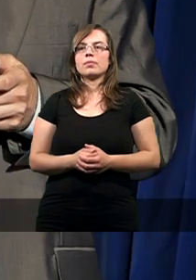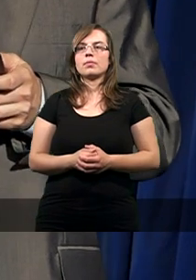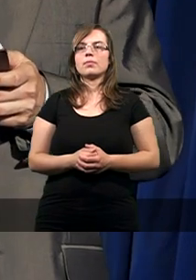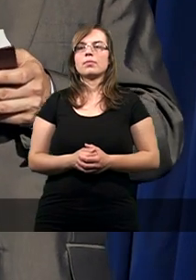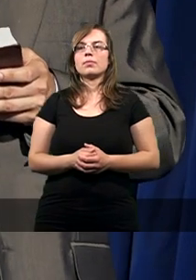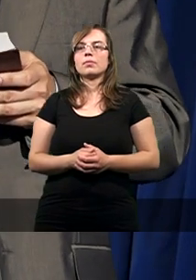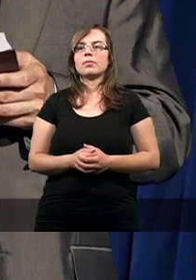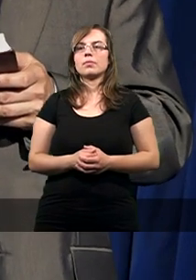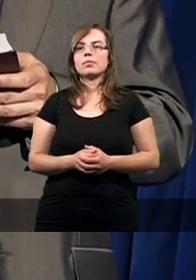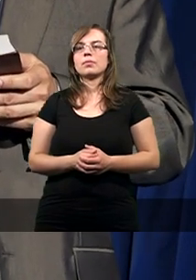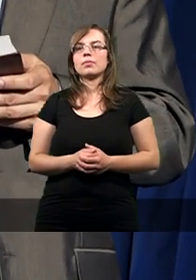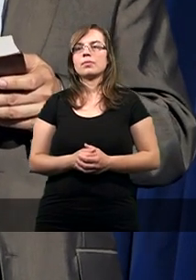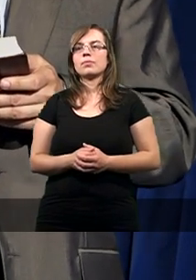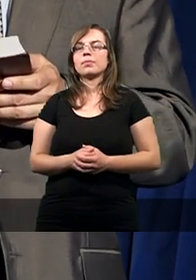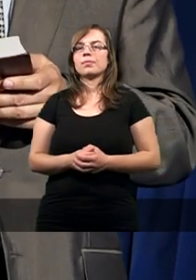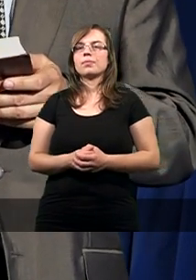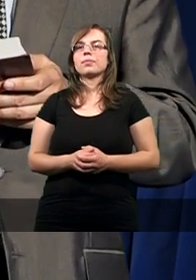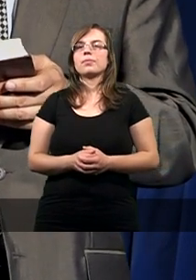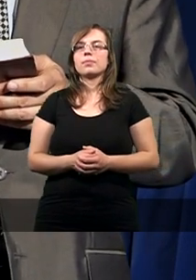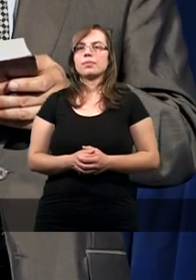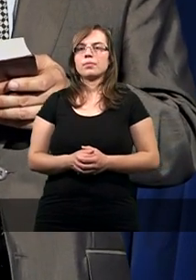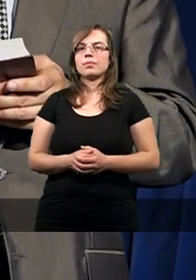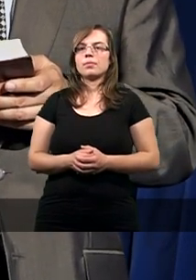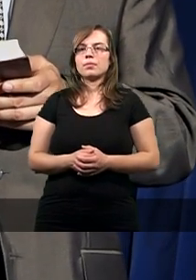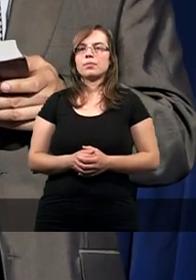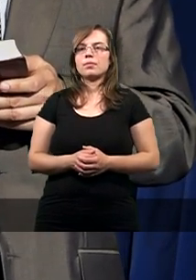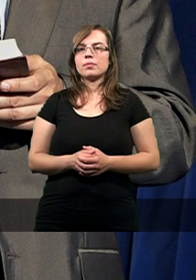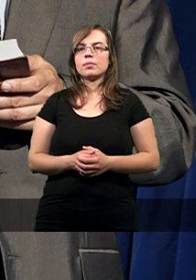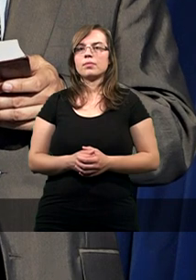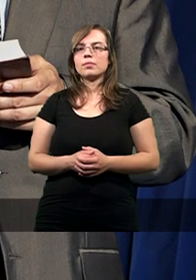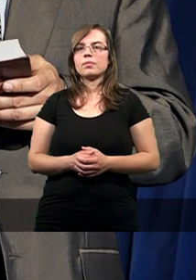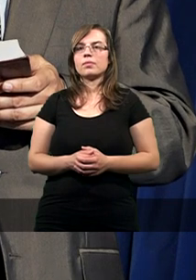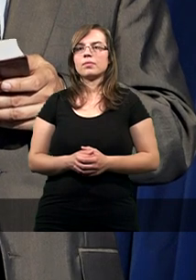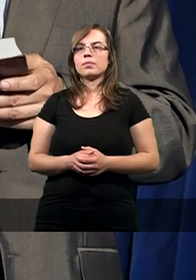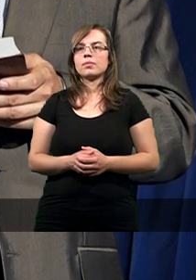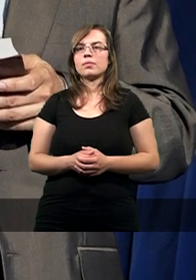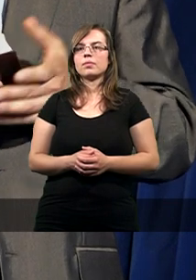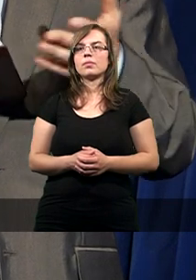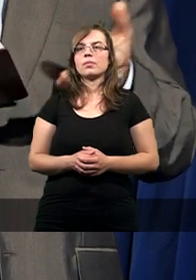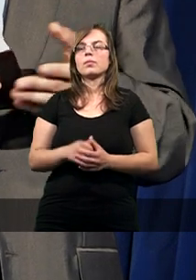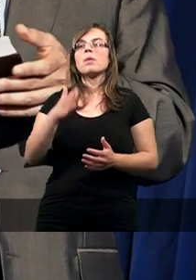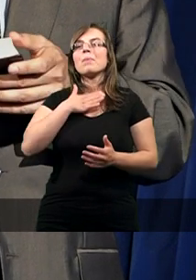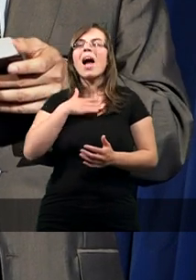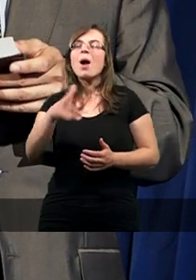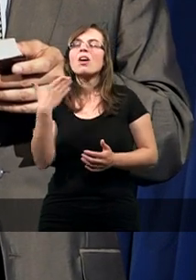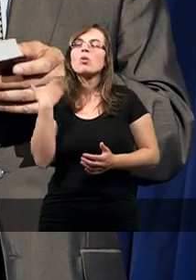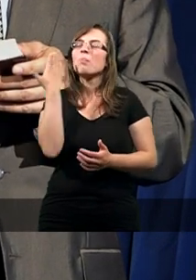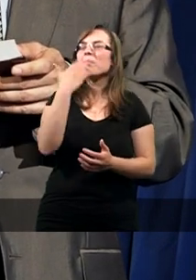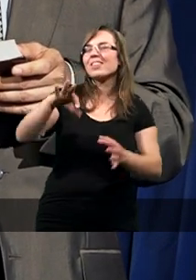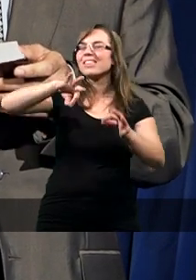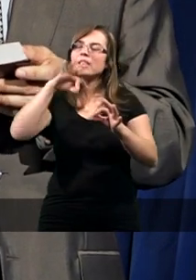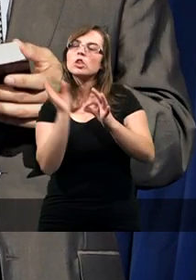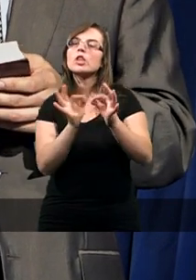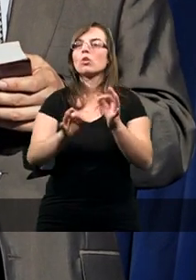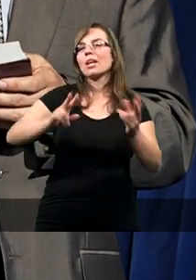time, Jesus and Lazarus, whom he had raised from the dead there as guests in his house. Miało to być bardzo